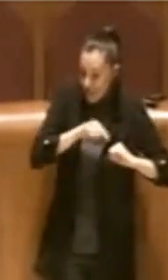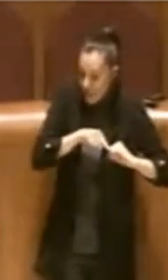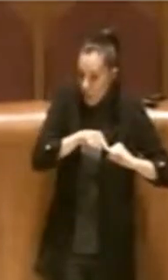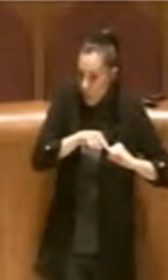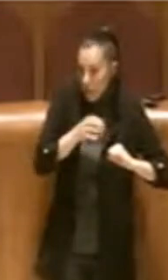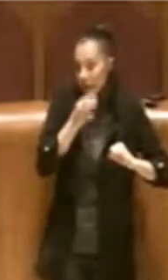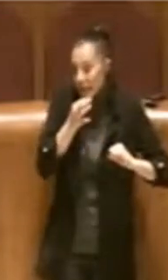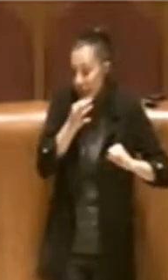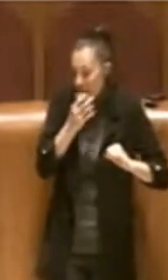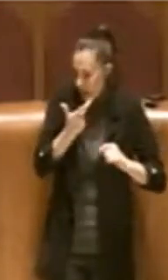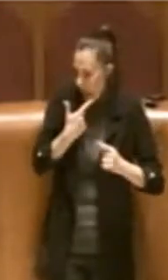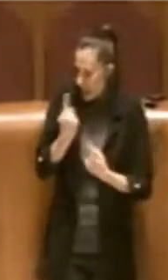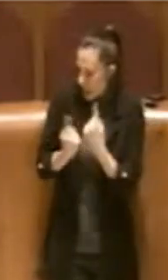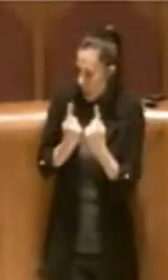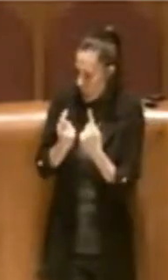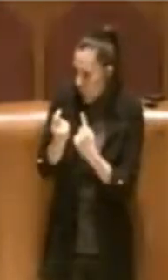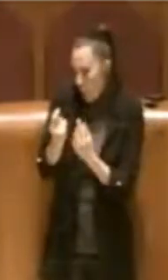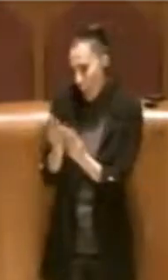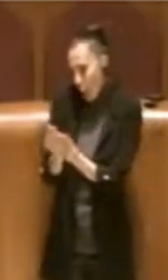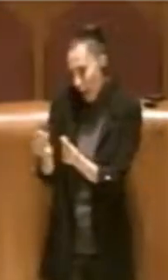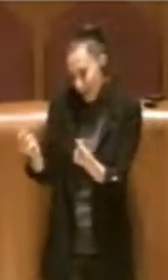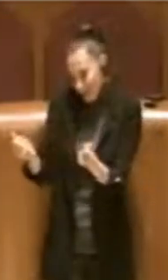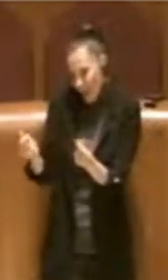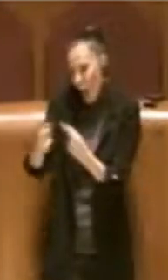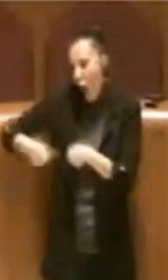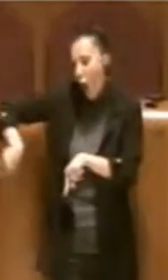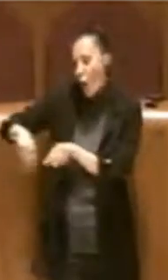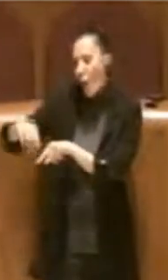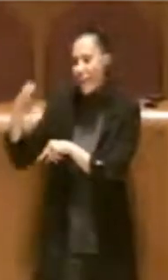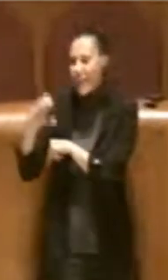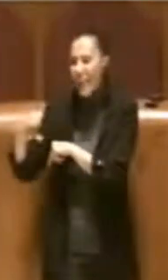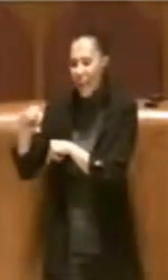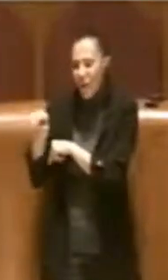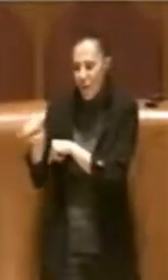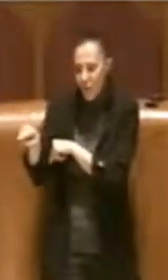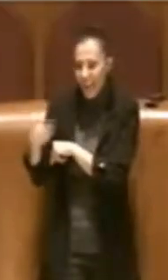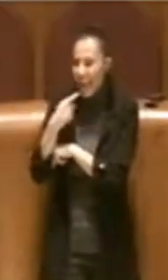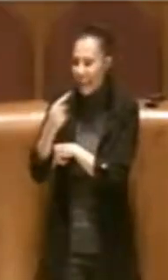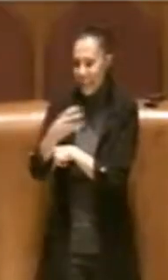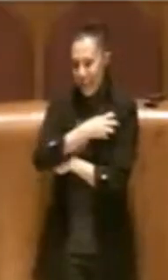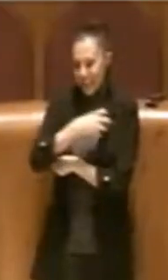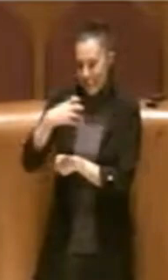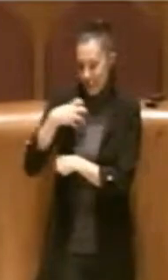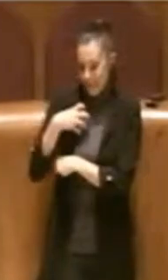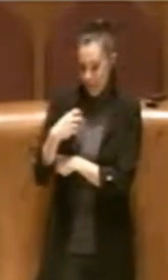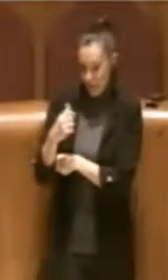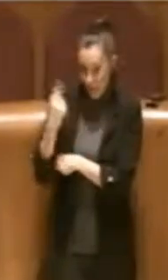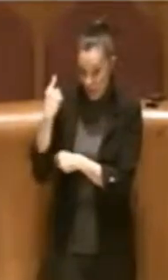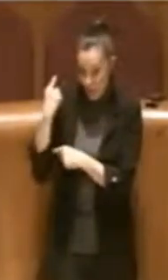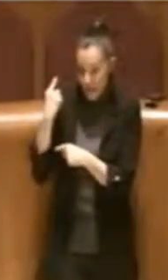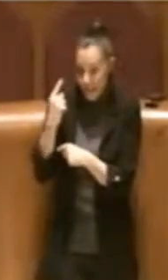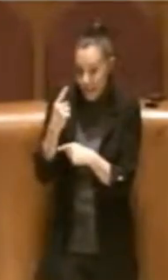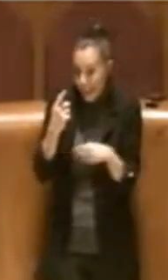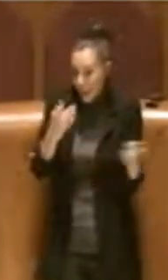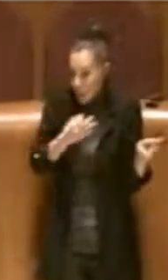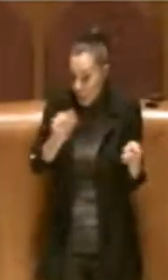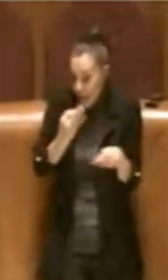posto un po' le cose. E la Corte dei Conti, come ha detto giustamente l'assessore,